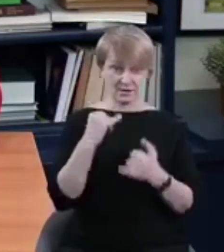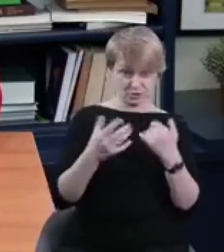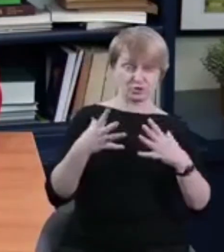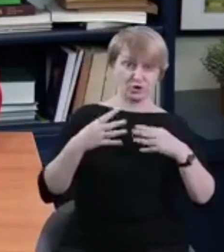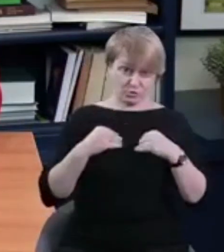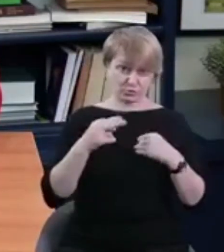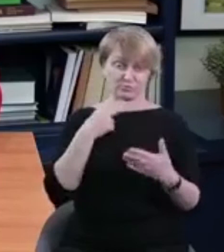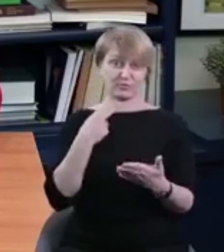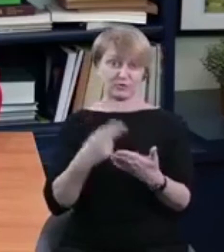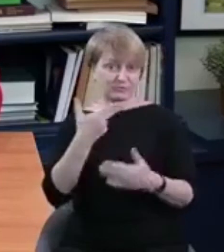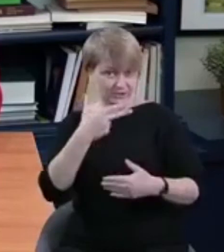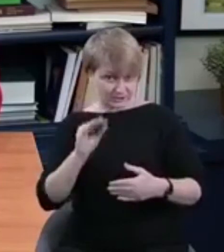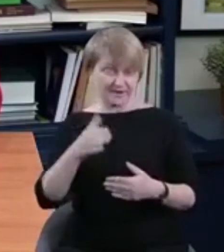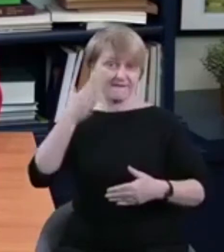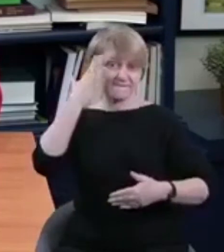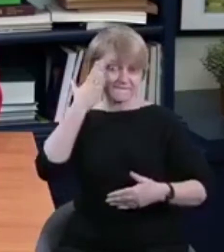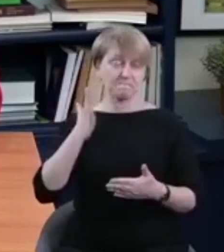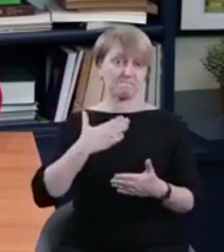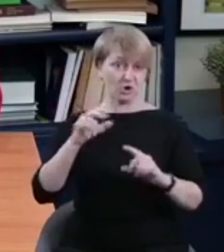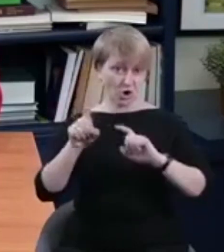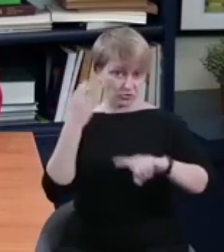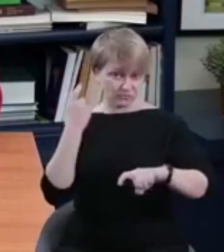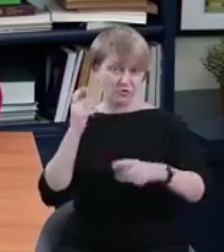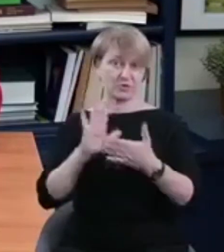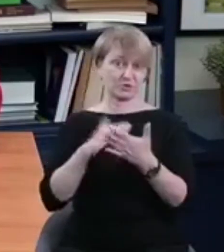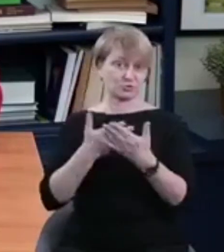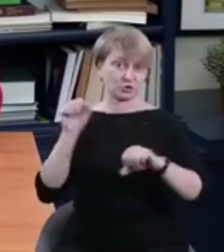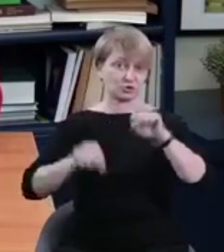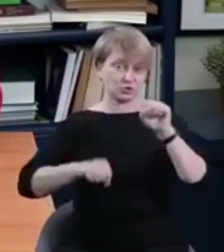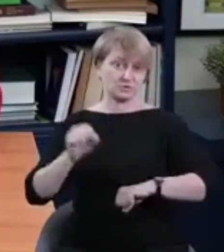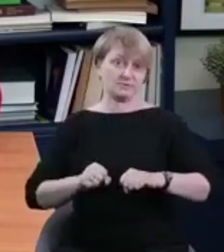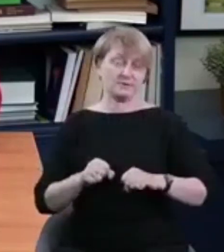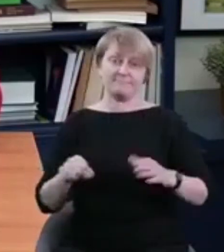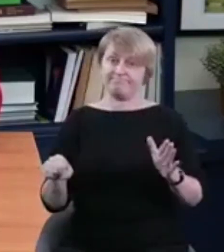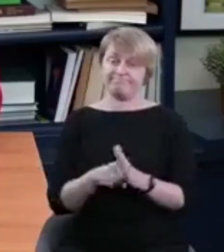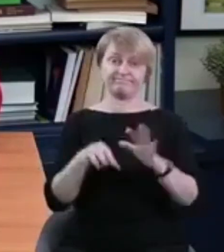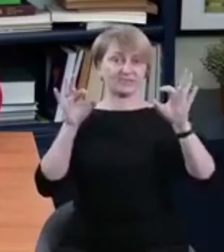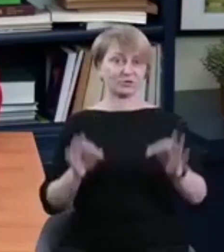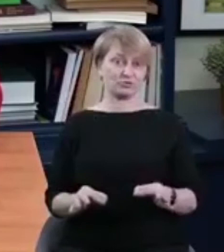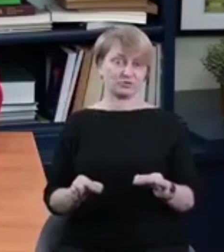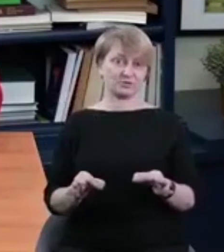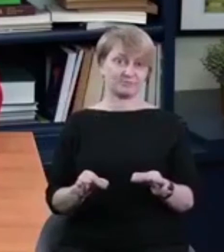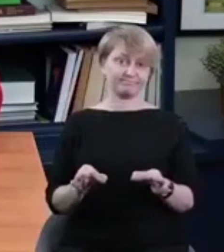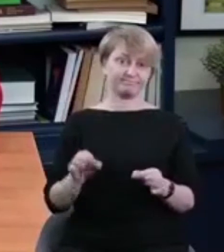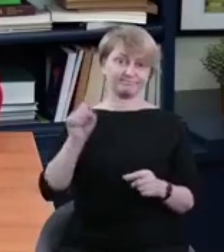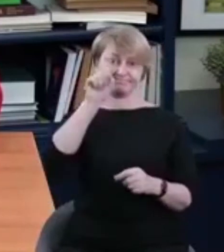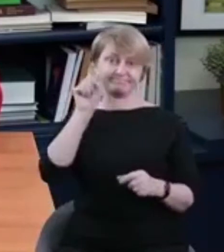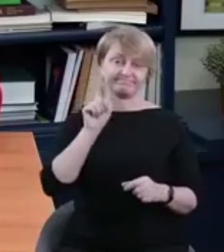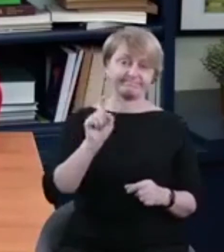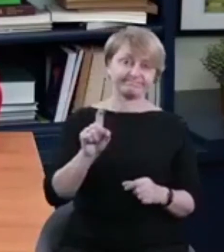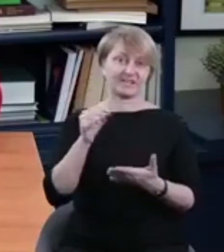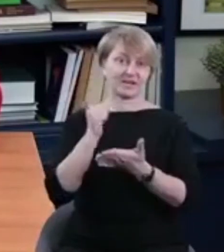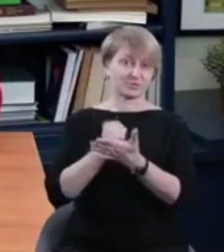jest jak on powiedział w tej sprawie można by się było odwołać do sądu atak na dzisiaj w sprawa tylko w tobie czeka